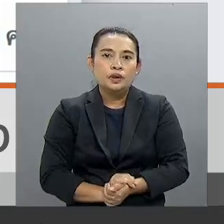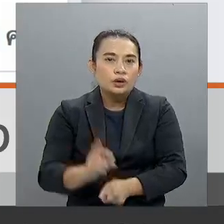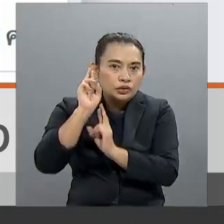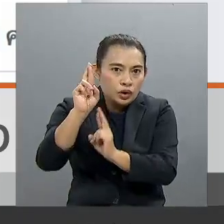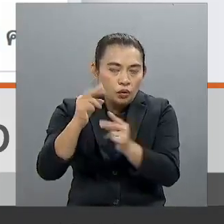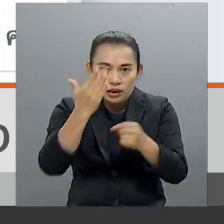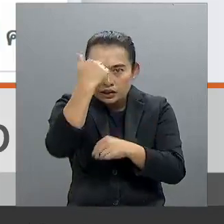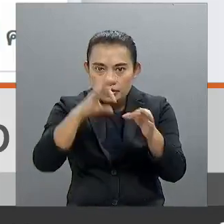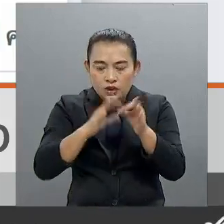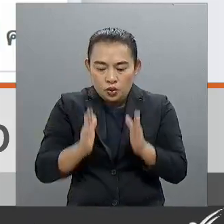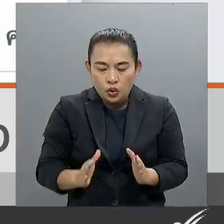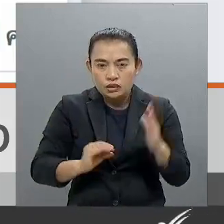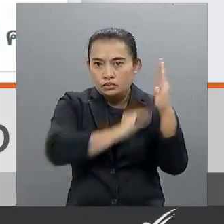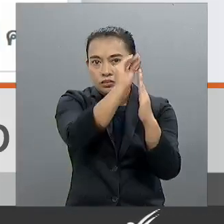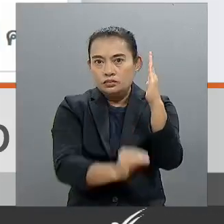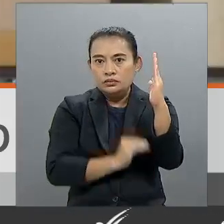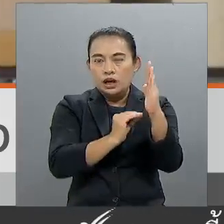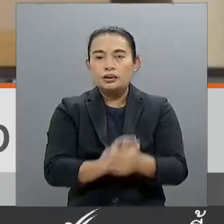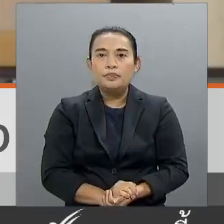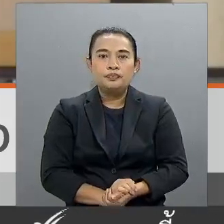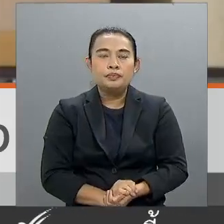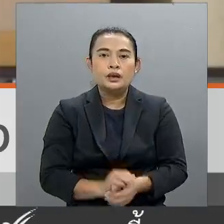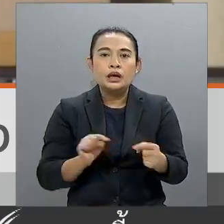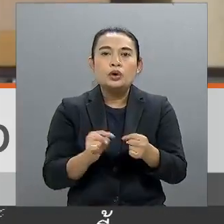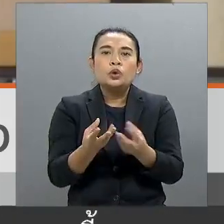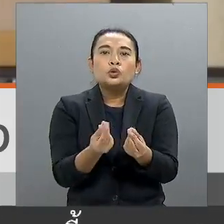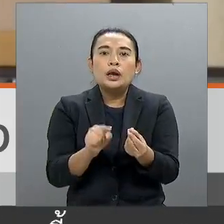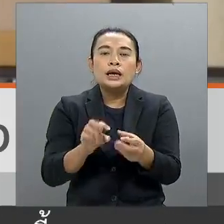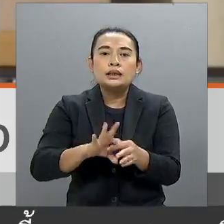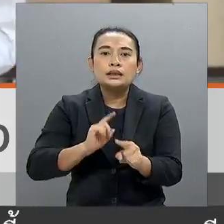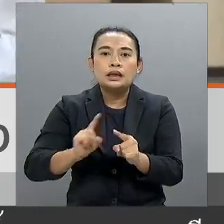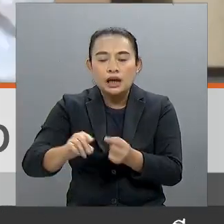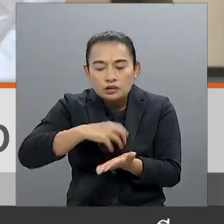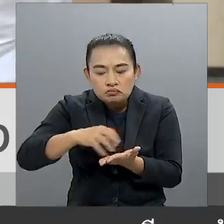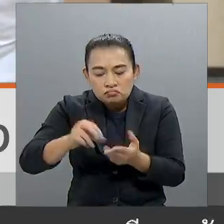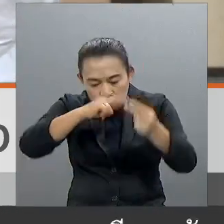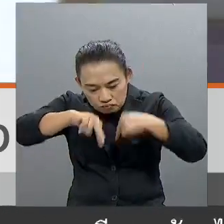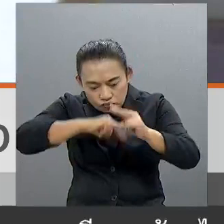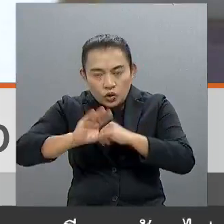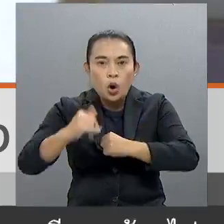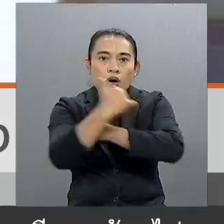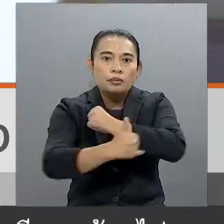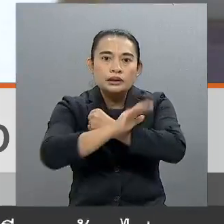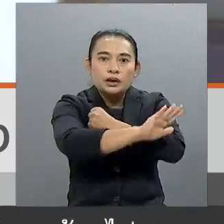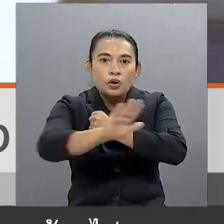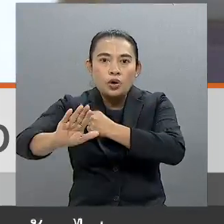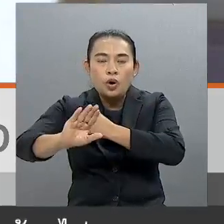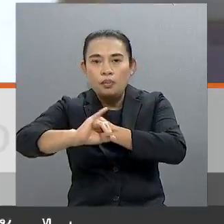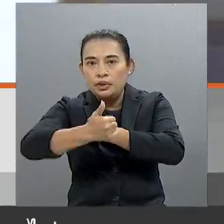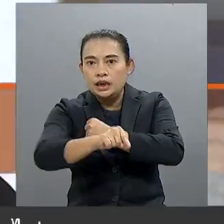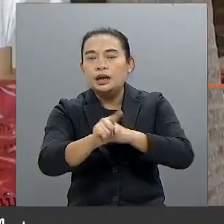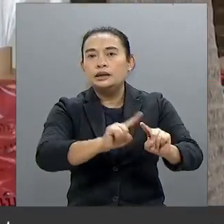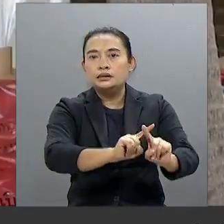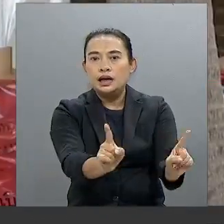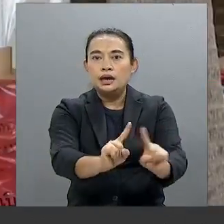เทศความเชื่อใจเกี่ยวกับตัวเลขรายงานและเชื่อใจระบบการตรวจของแต่ละประเทศอาจมีความแตกต่างกันมาก